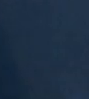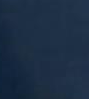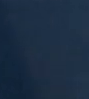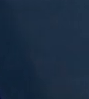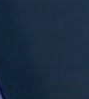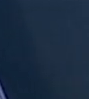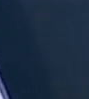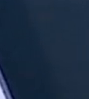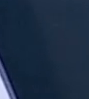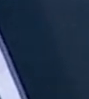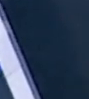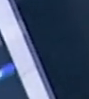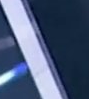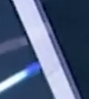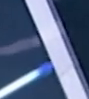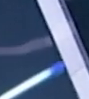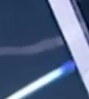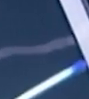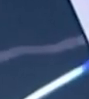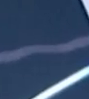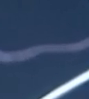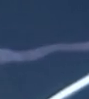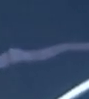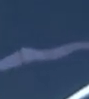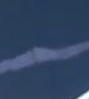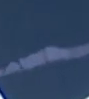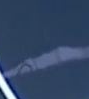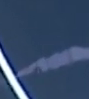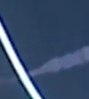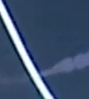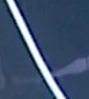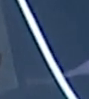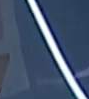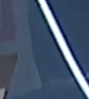лайки, пишите комментарии. Не забывайте включить колокольчик, чтобы всегда быть в курсе самого важного.